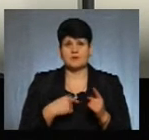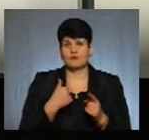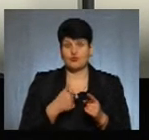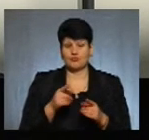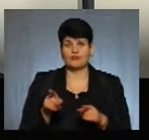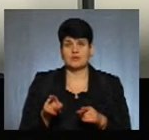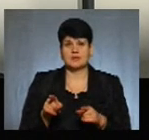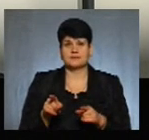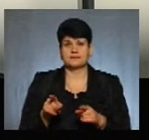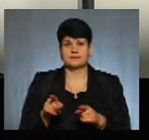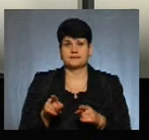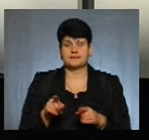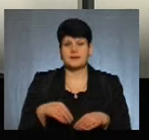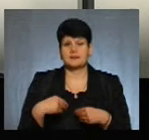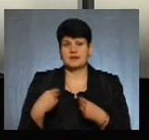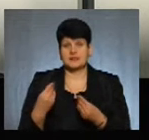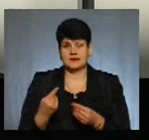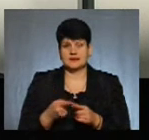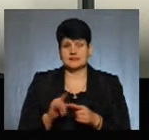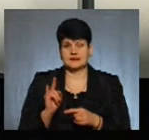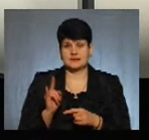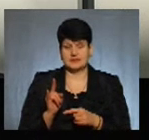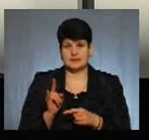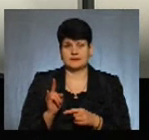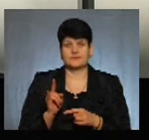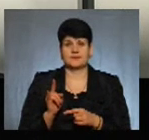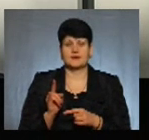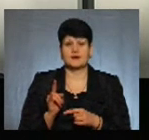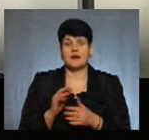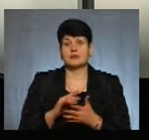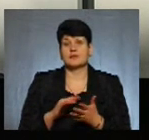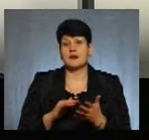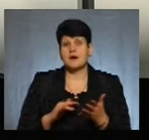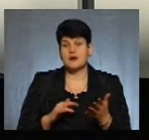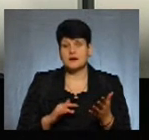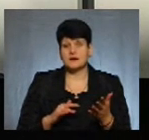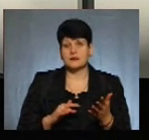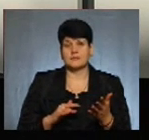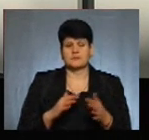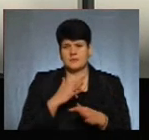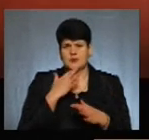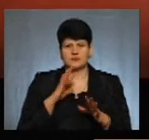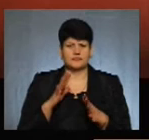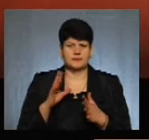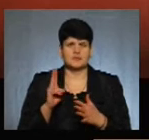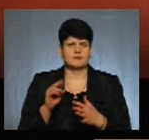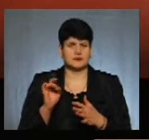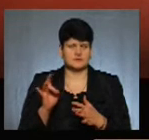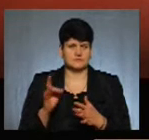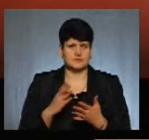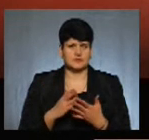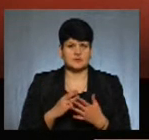півроку вона передає цей імунітет дитині. Далі просто, ну, якщо так зараз багато випадків кору,